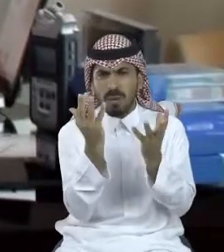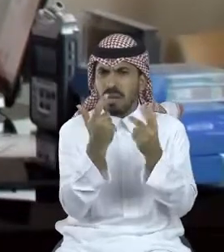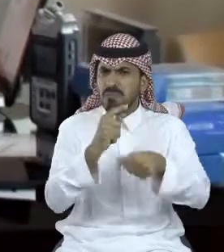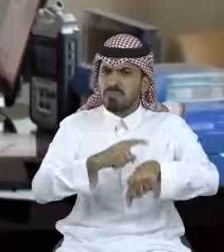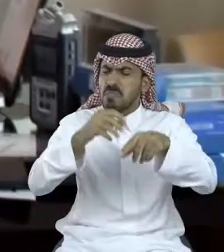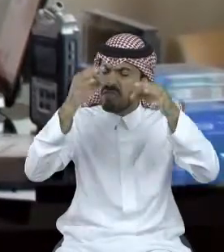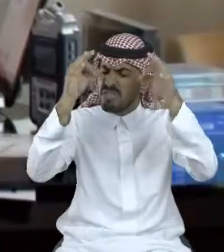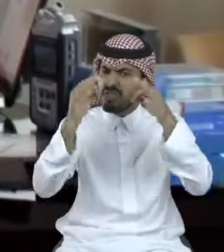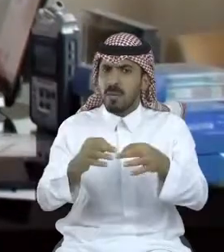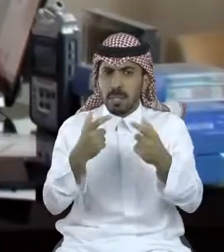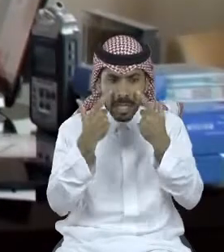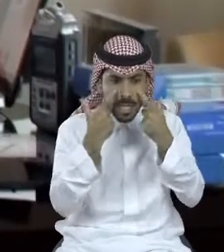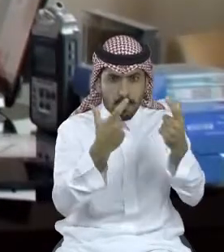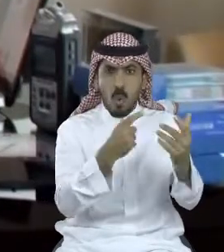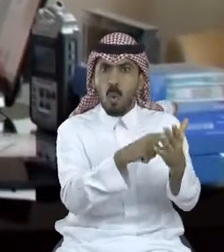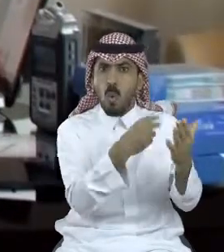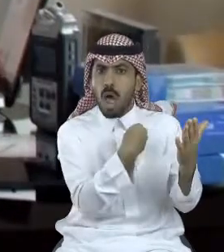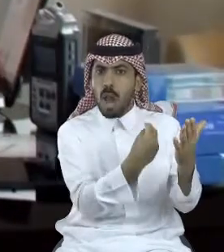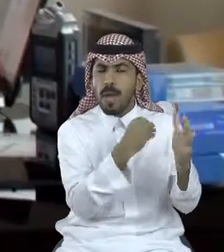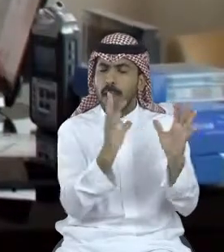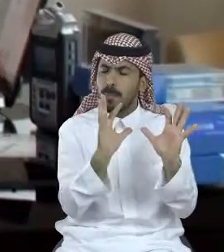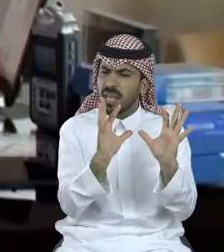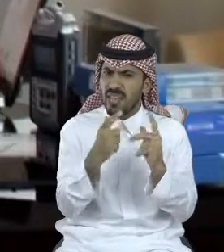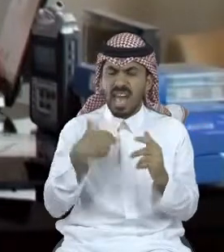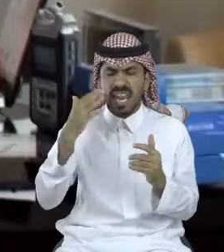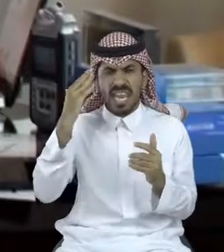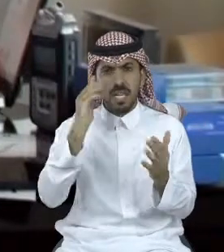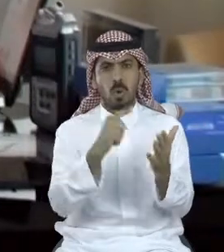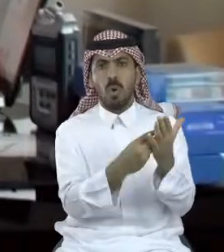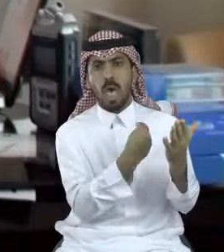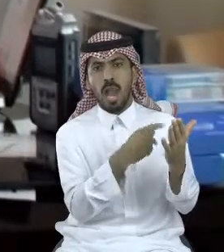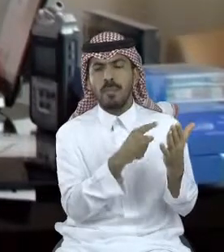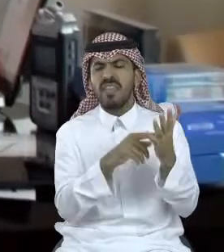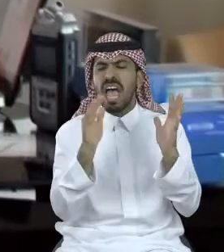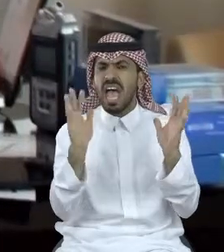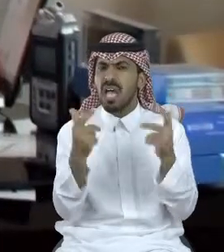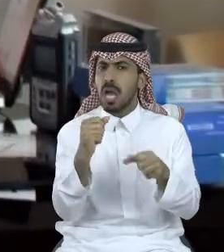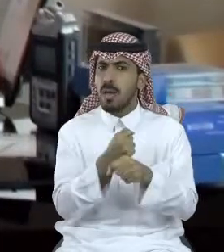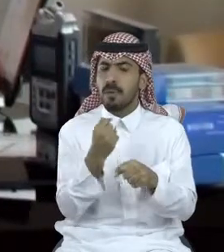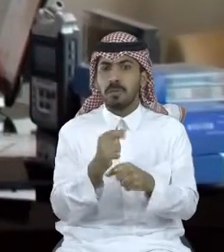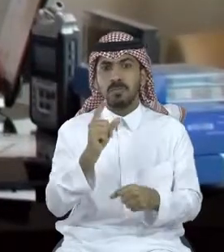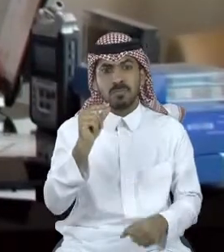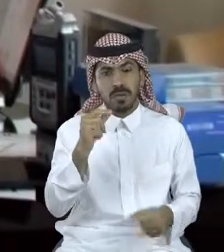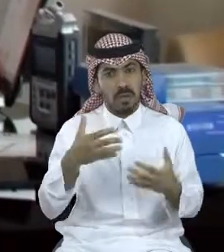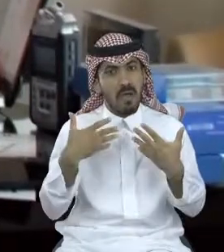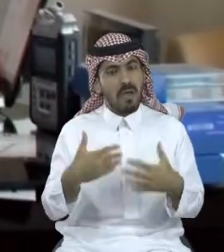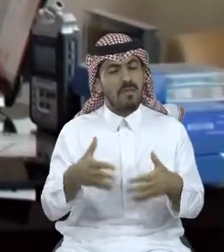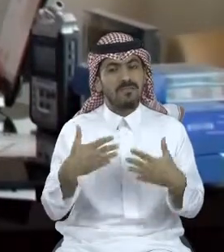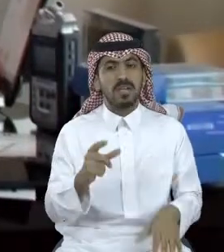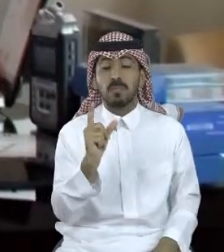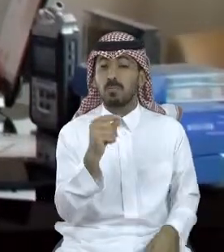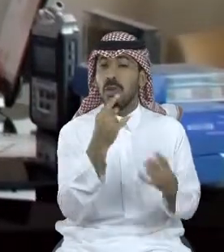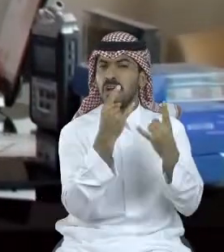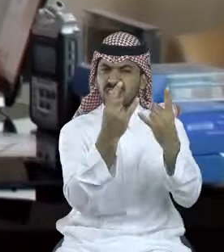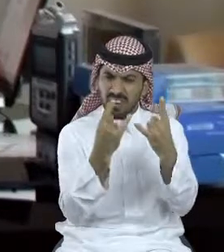الحياه حقتك، يعطيك تنبيهات انه هذه الاشياء بزياده انت قاعد تلعب بزياده قاعد تنام او يبغالك تنام اكثر او يبغالك حتى تسهل اكثر،